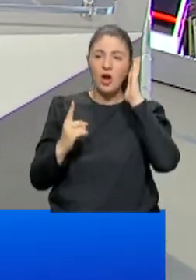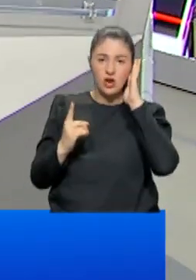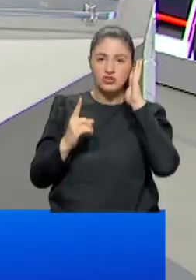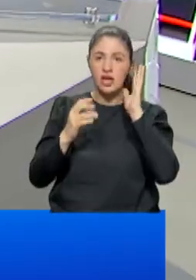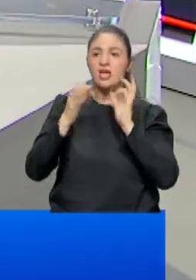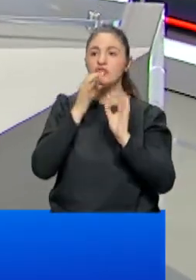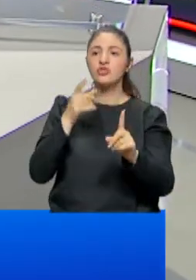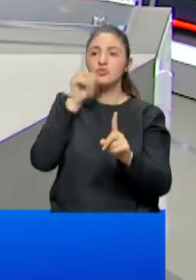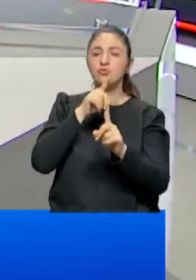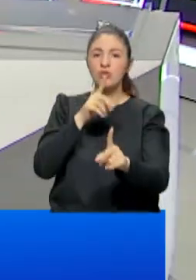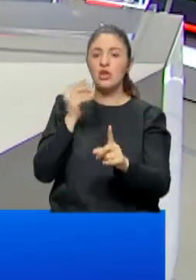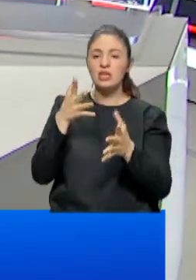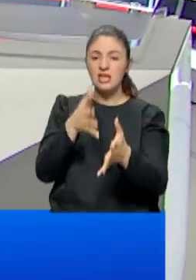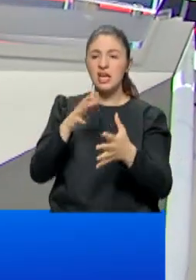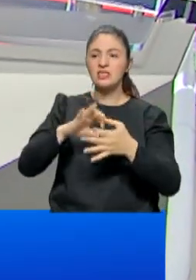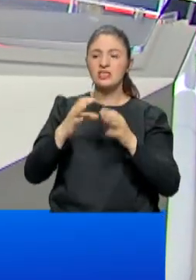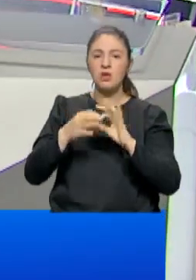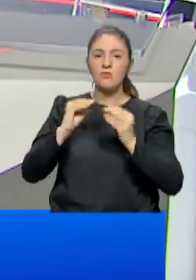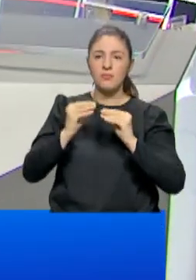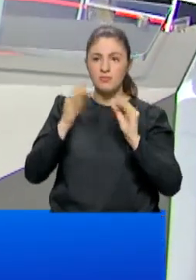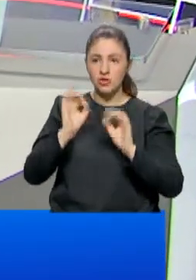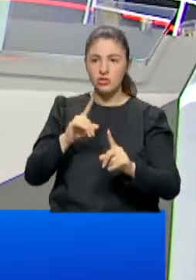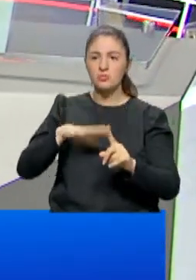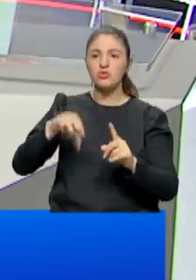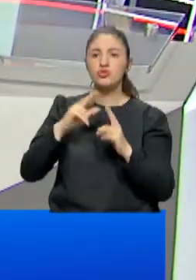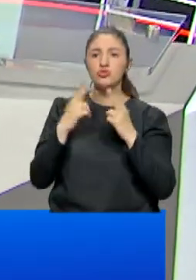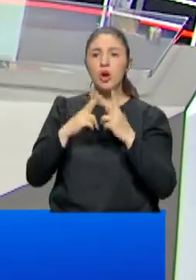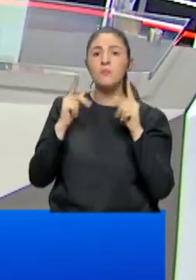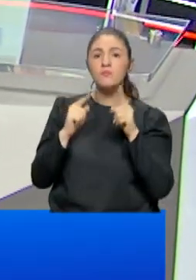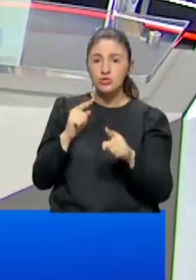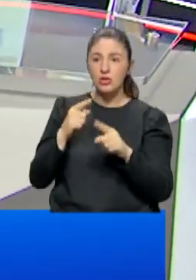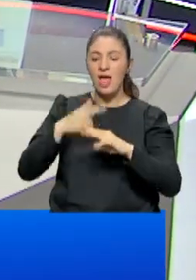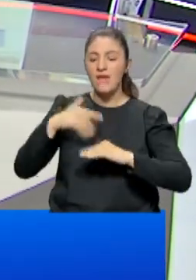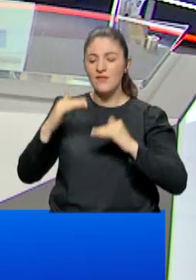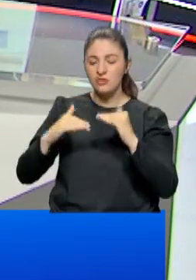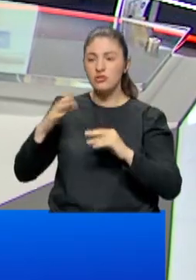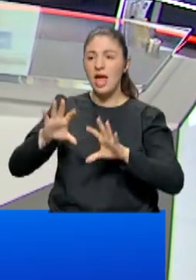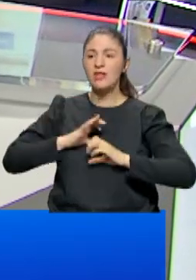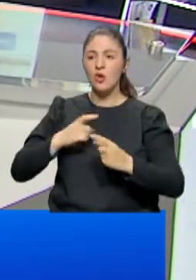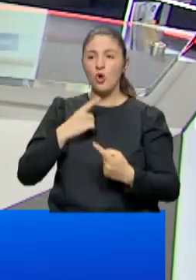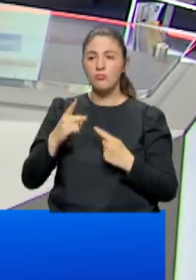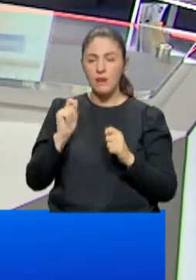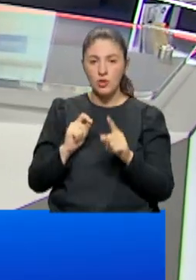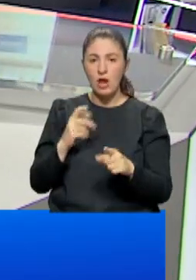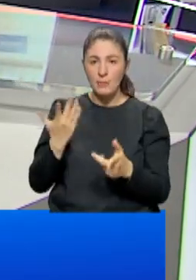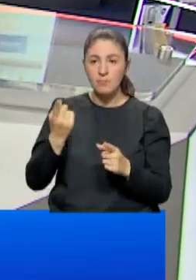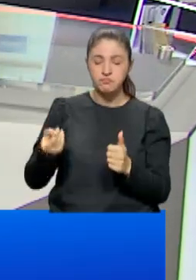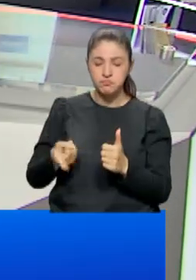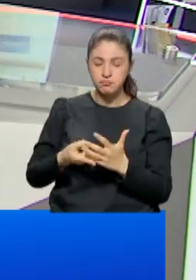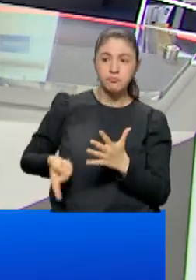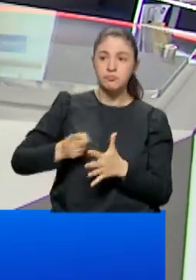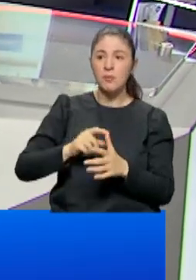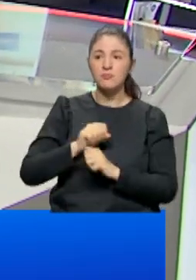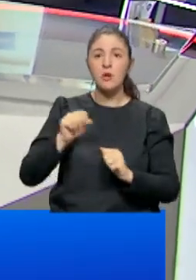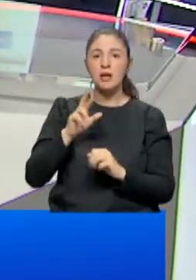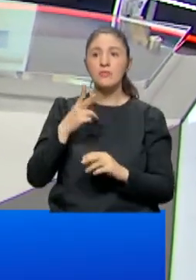önce çinden kaynaklanan tedarik zinciri krizleri başladı tüm dünya bunun enflasyonu etkilerini konuşuyordu ama birdenbire